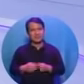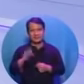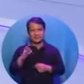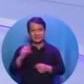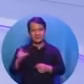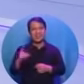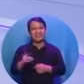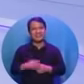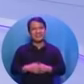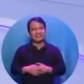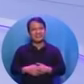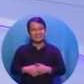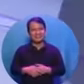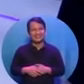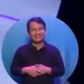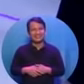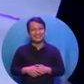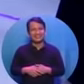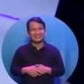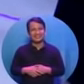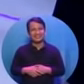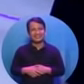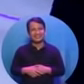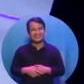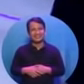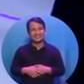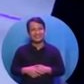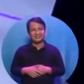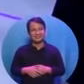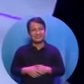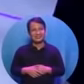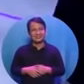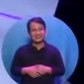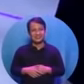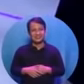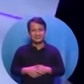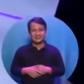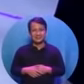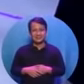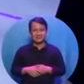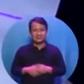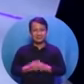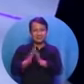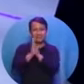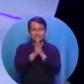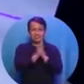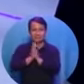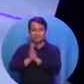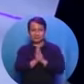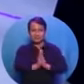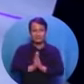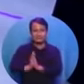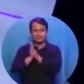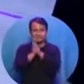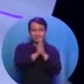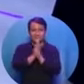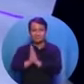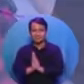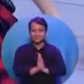saan ka tumitingin? Ah, naghahanap ka lang sa sayo. Hindi, gusto ko yung Arabian song. Arabian dance. Ready? Go!